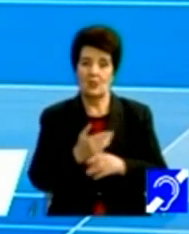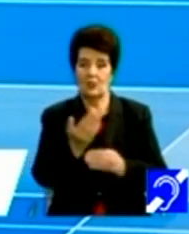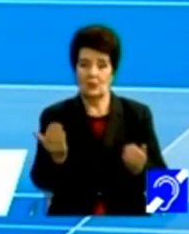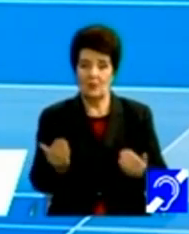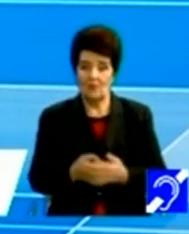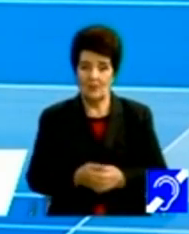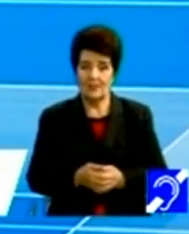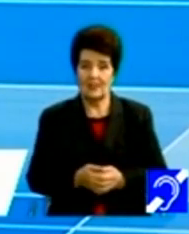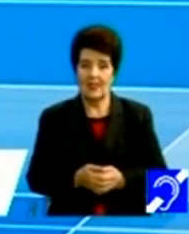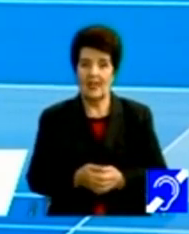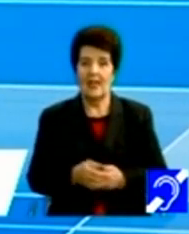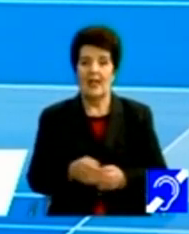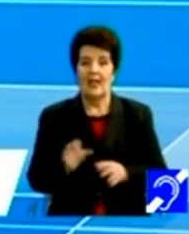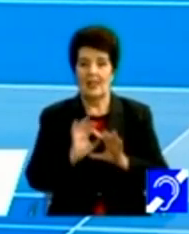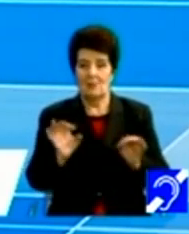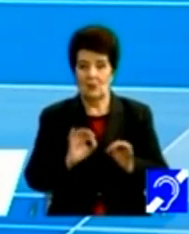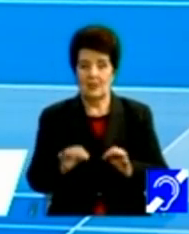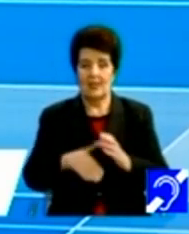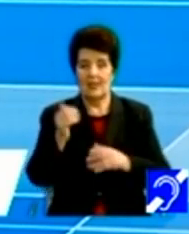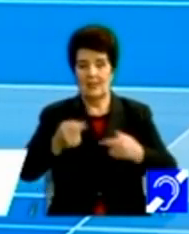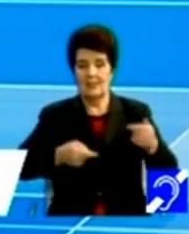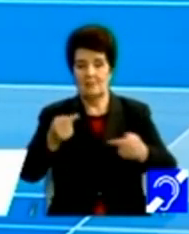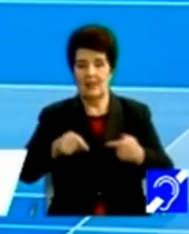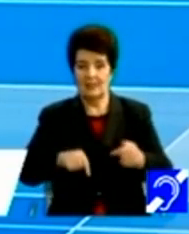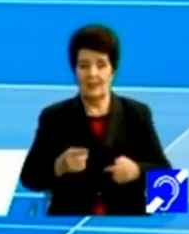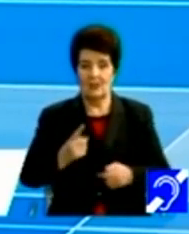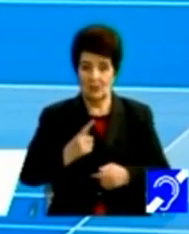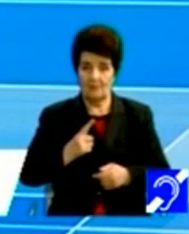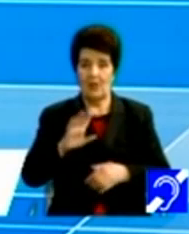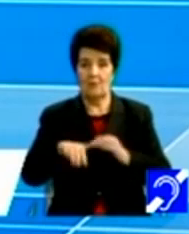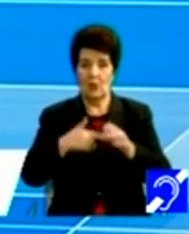Vă interesează emisiunile noastre electorale, dezbaterile de aici și vă așteptăm în